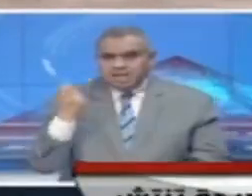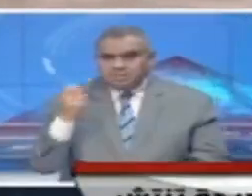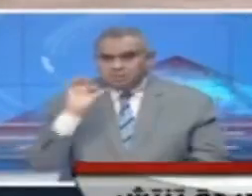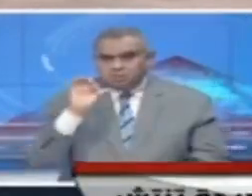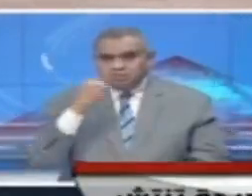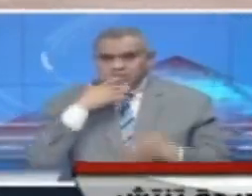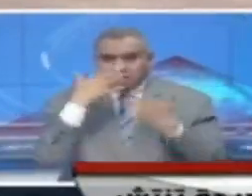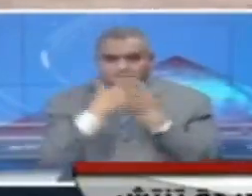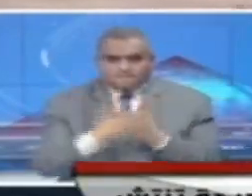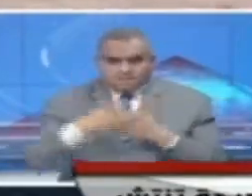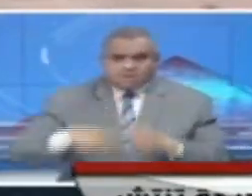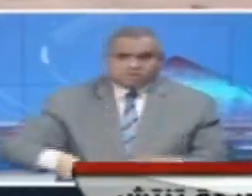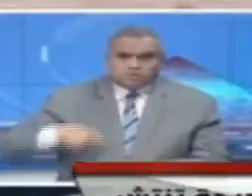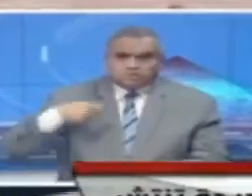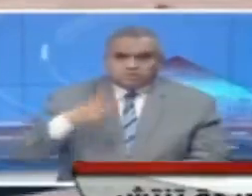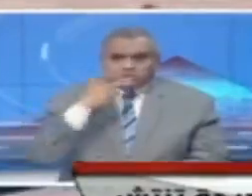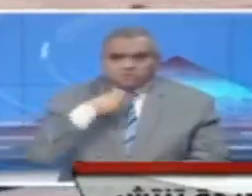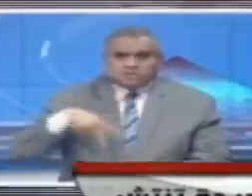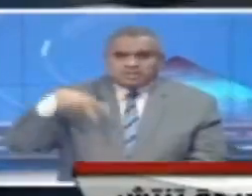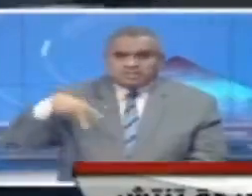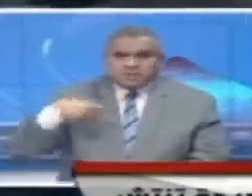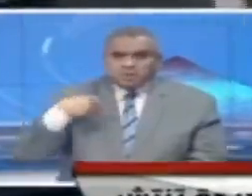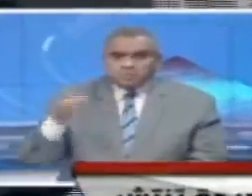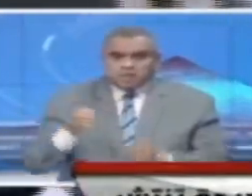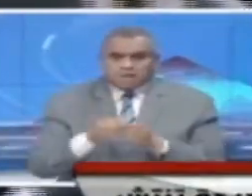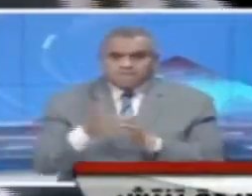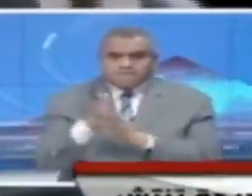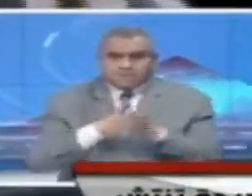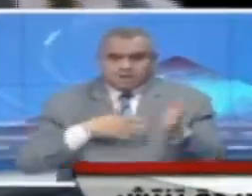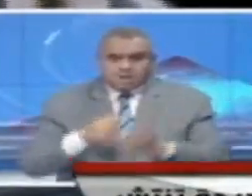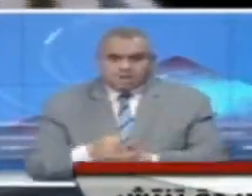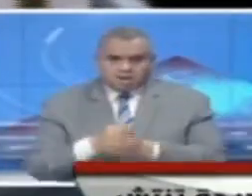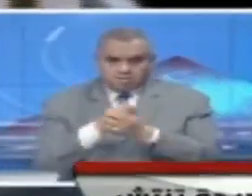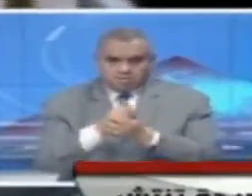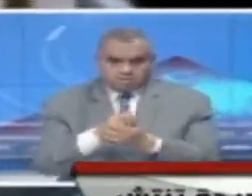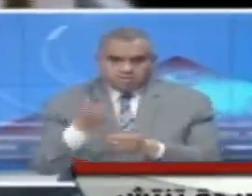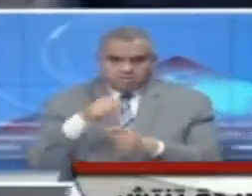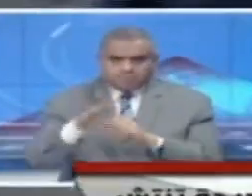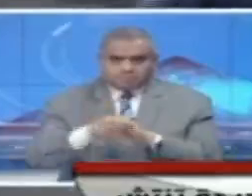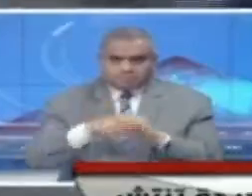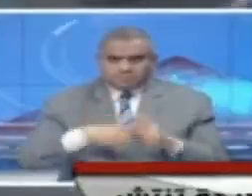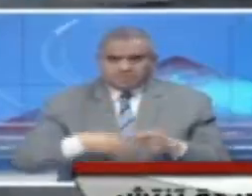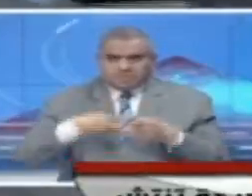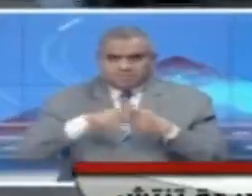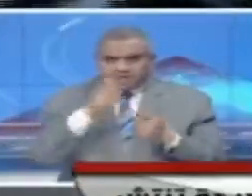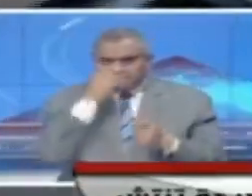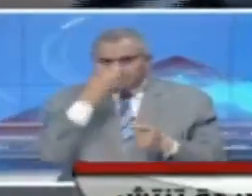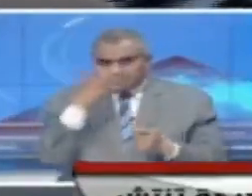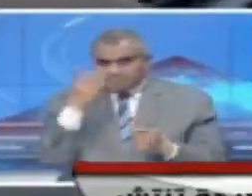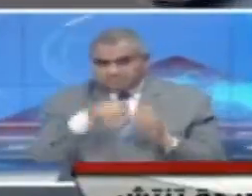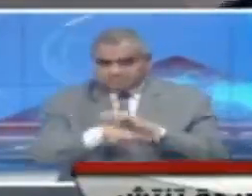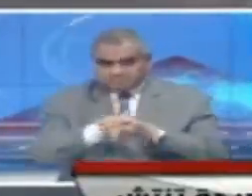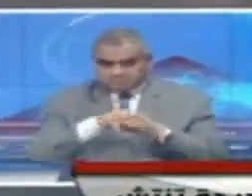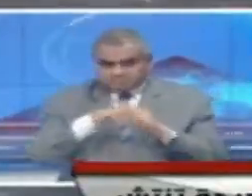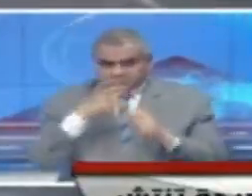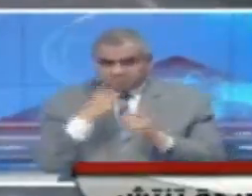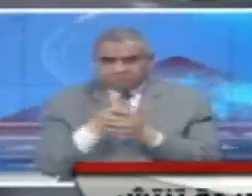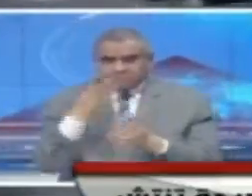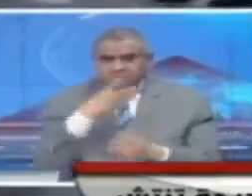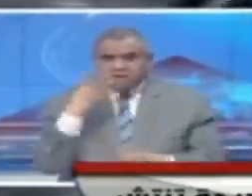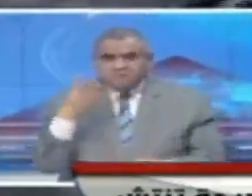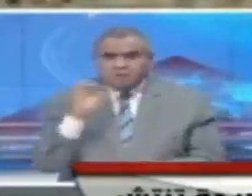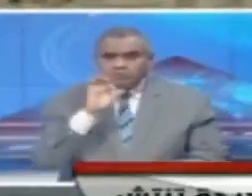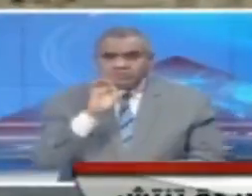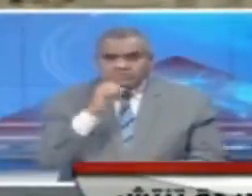مشروعا بتكلفة تصل إلى 38 مليار جنيه، وفي مجال الصرف الصحي جرى تنفيذ 194